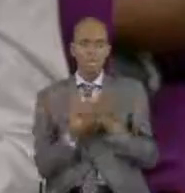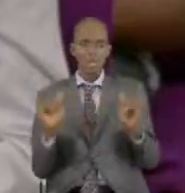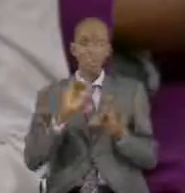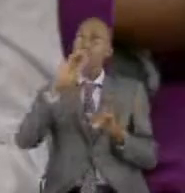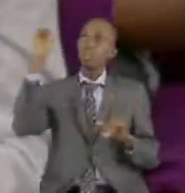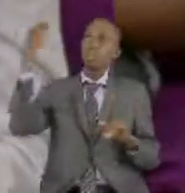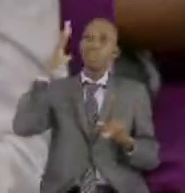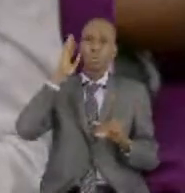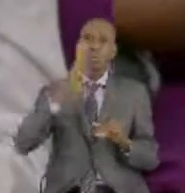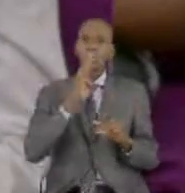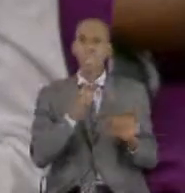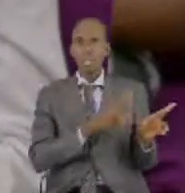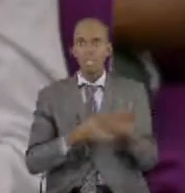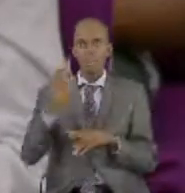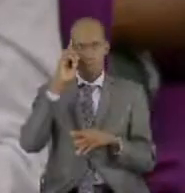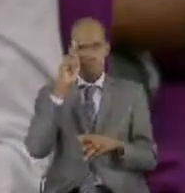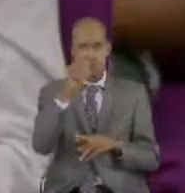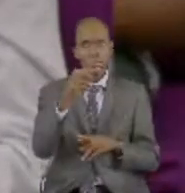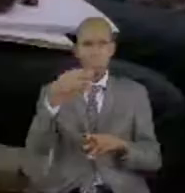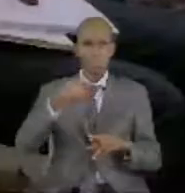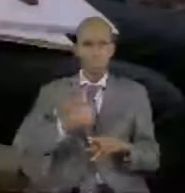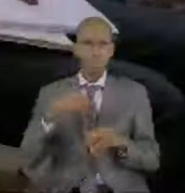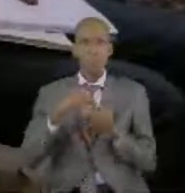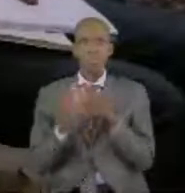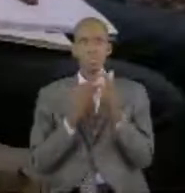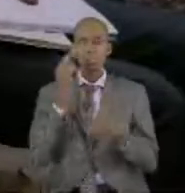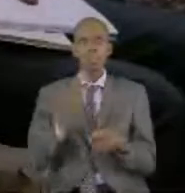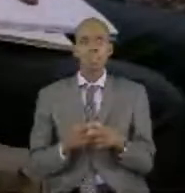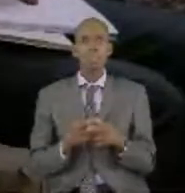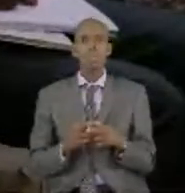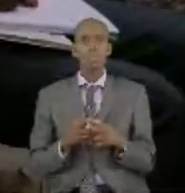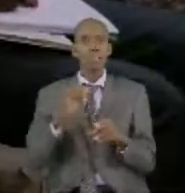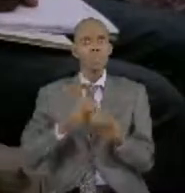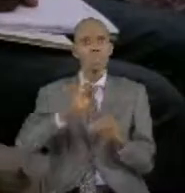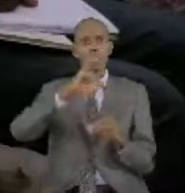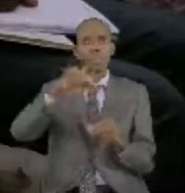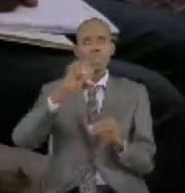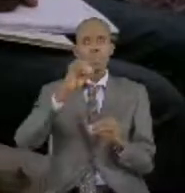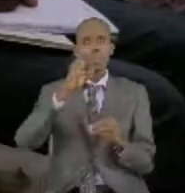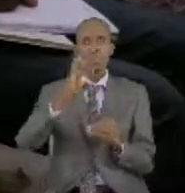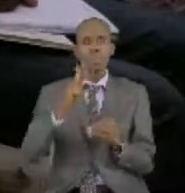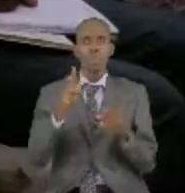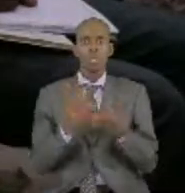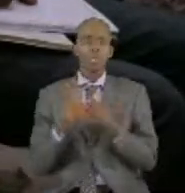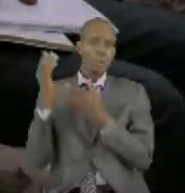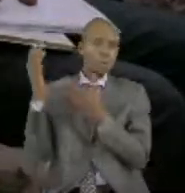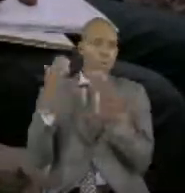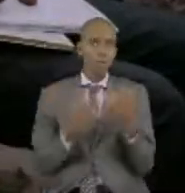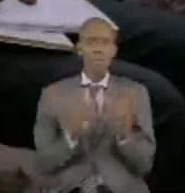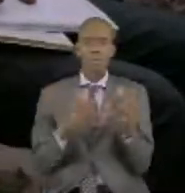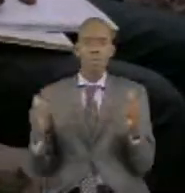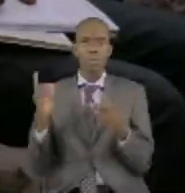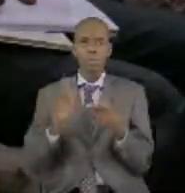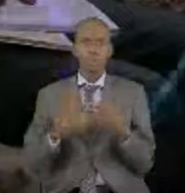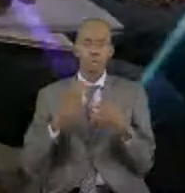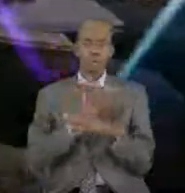disponible pour thouars pour moi voyons jaune comme nous apportons tout à